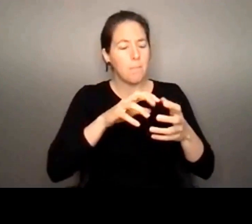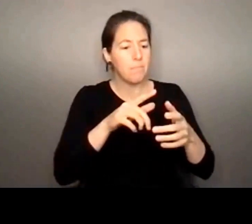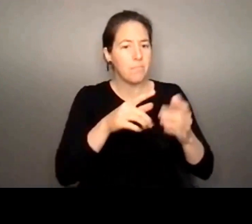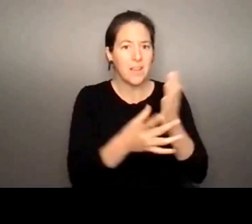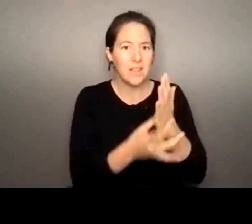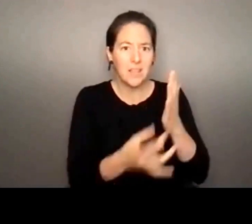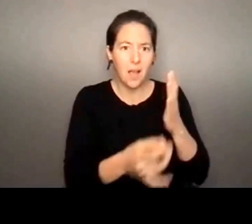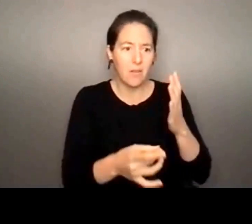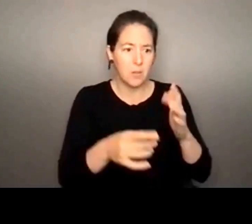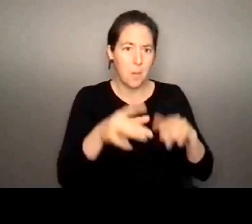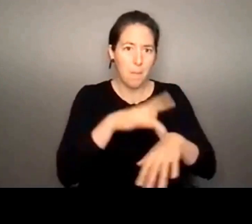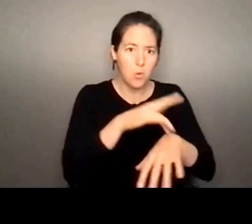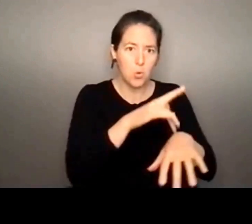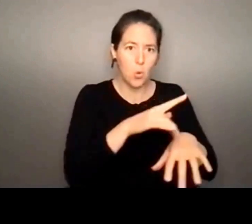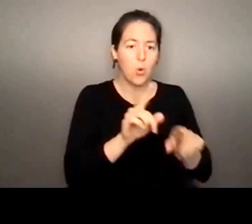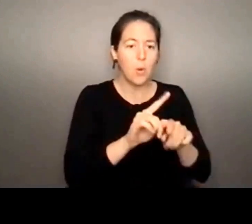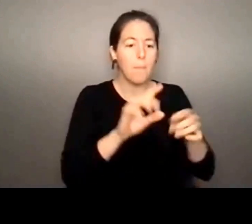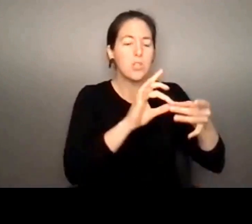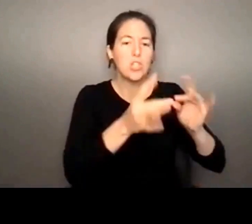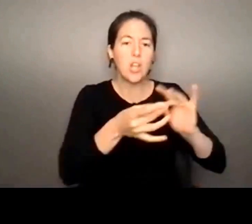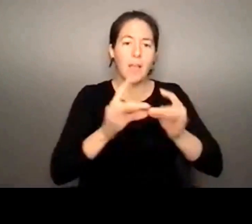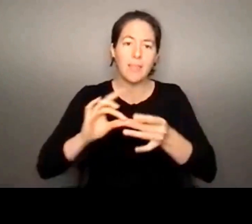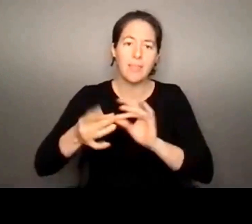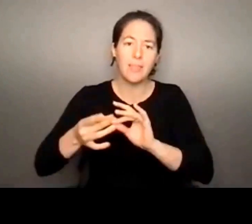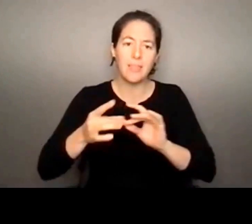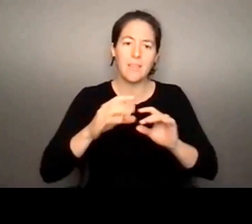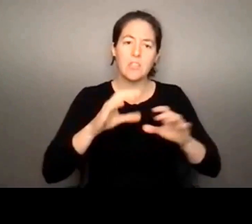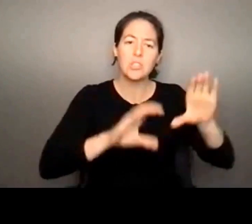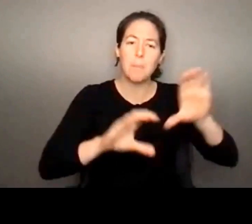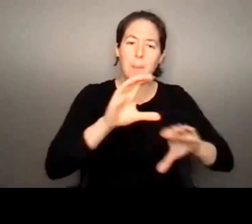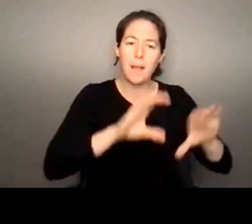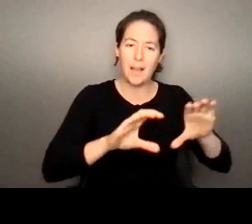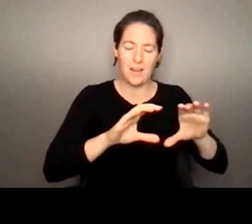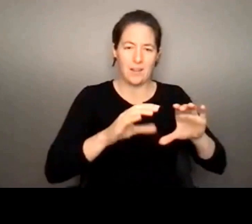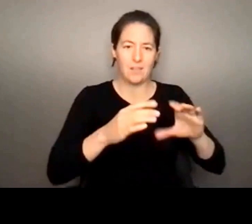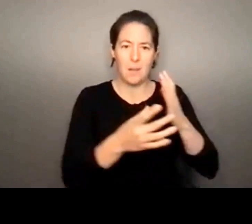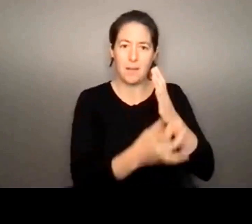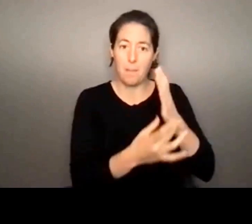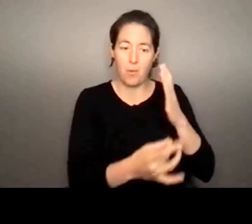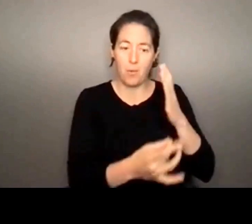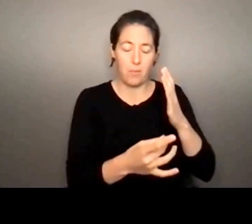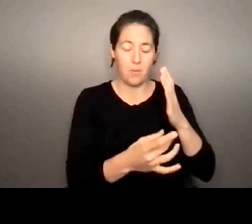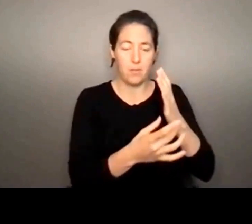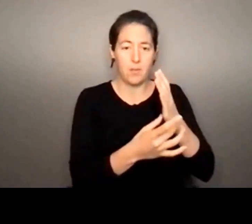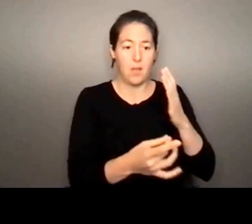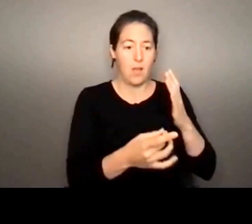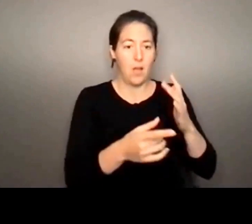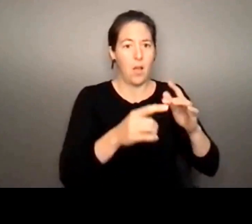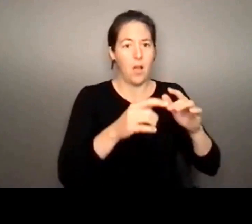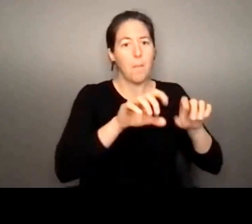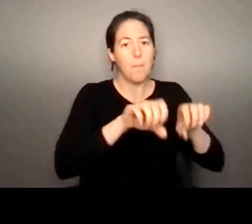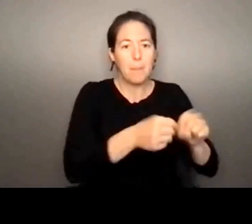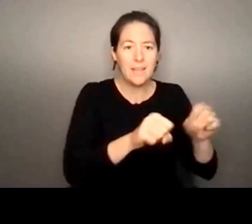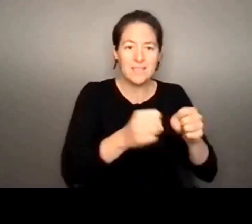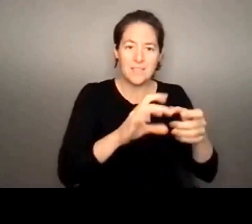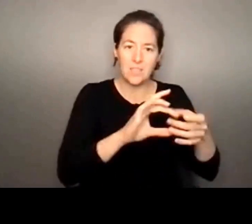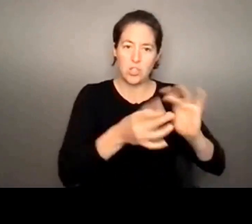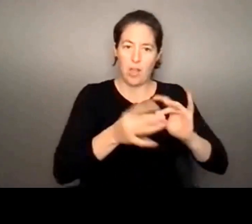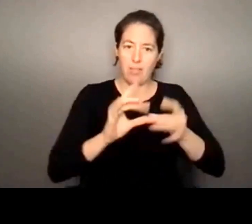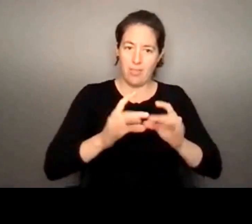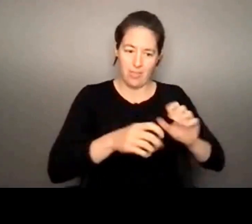à briser les chaînes de carbone du pétrole, les hydrocarbures, pour dépolluer un sol